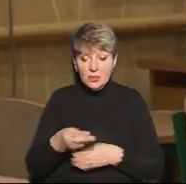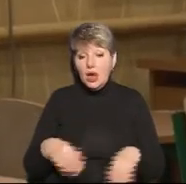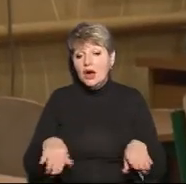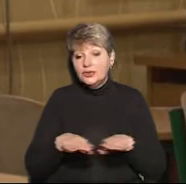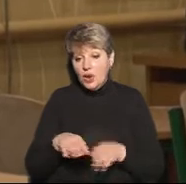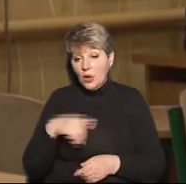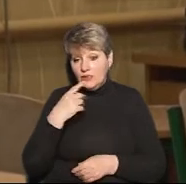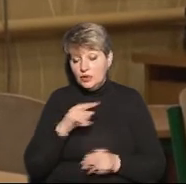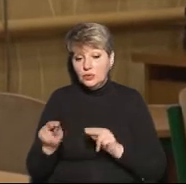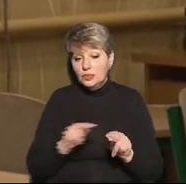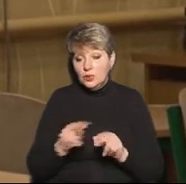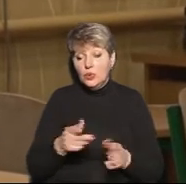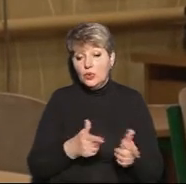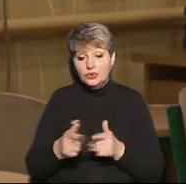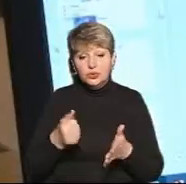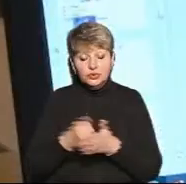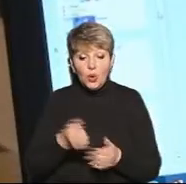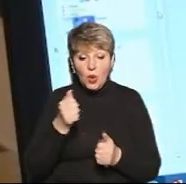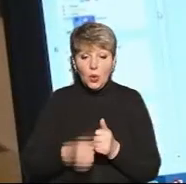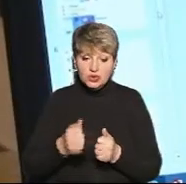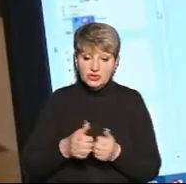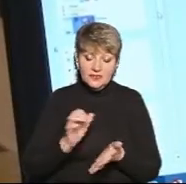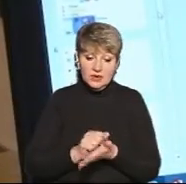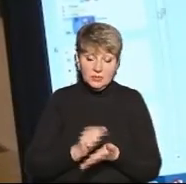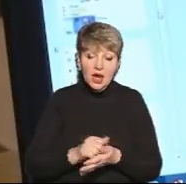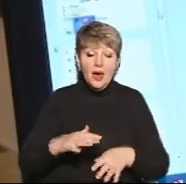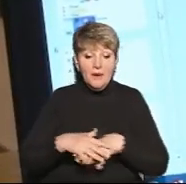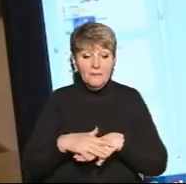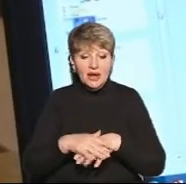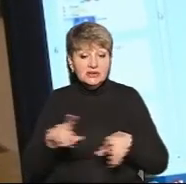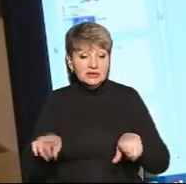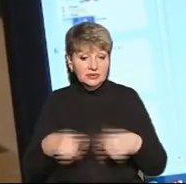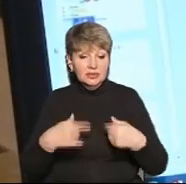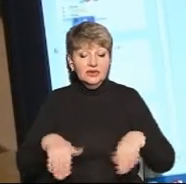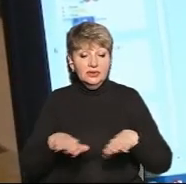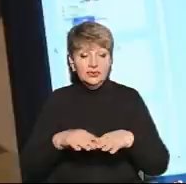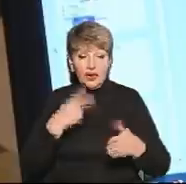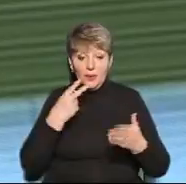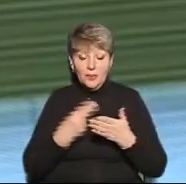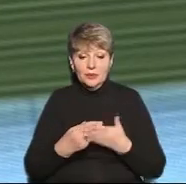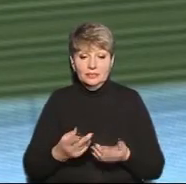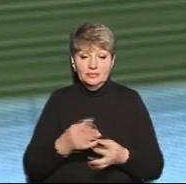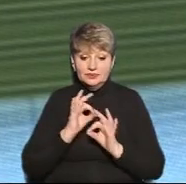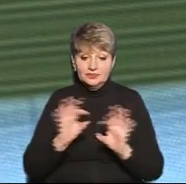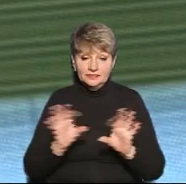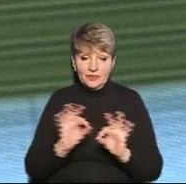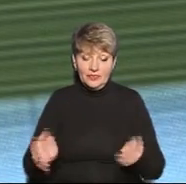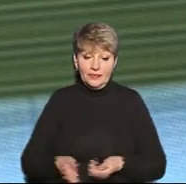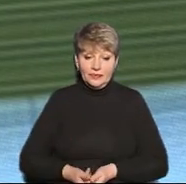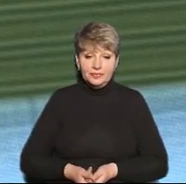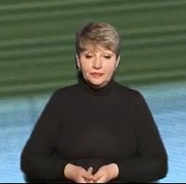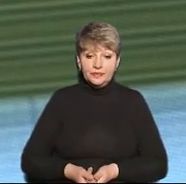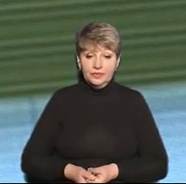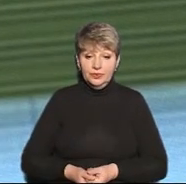говорить вчителька, готується до кожного заняття. Для уроку математики створила ось таку презентацію. Вартість, ми вже це